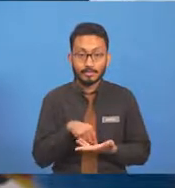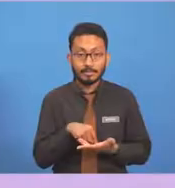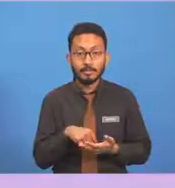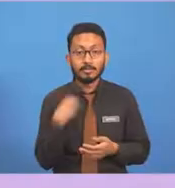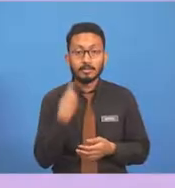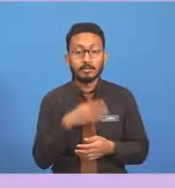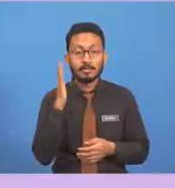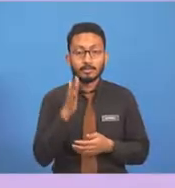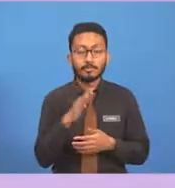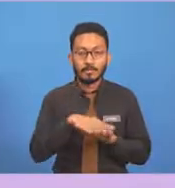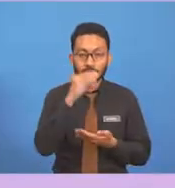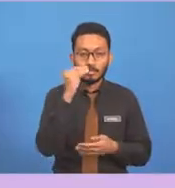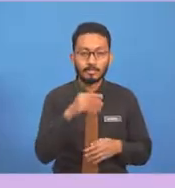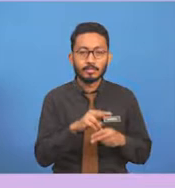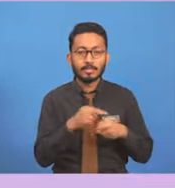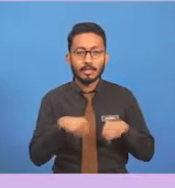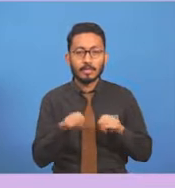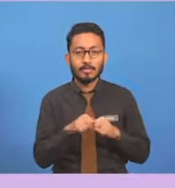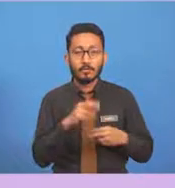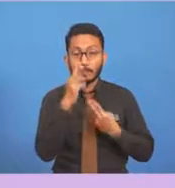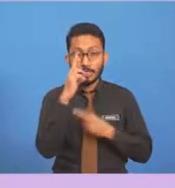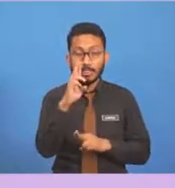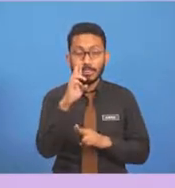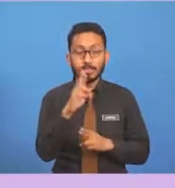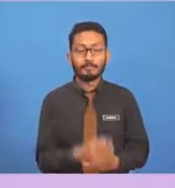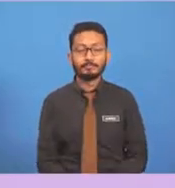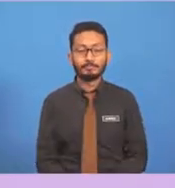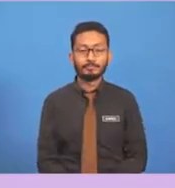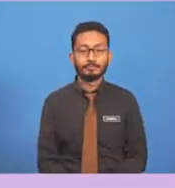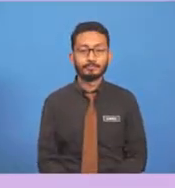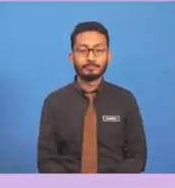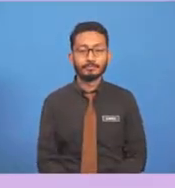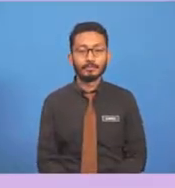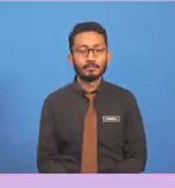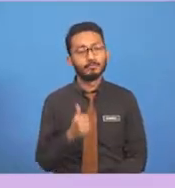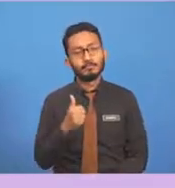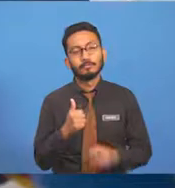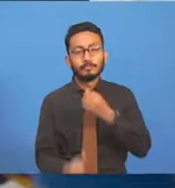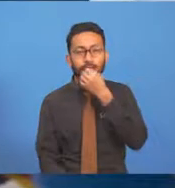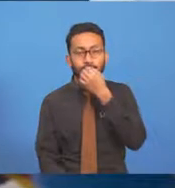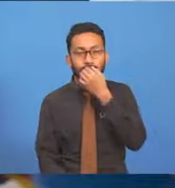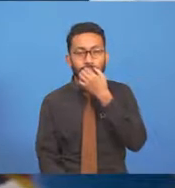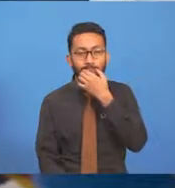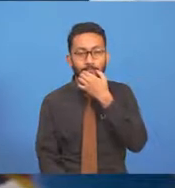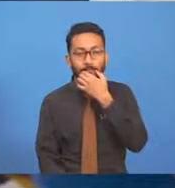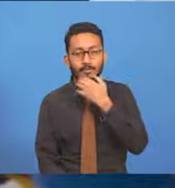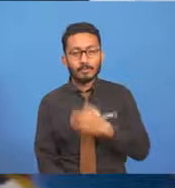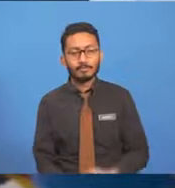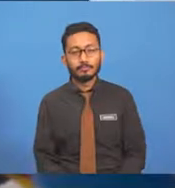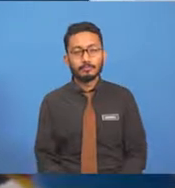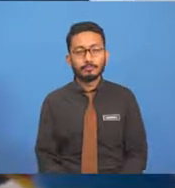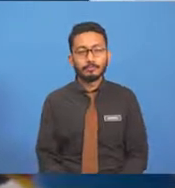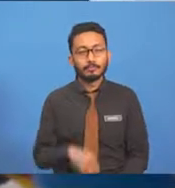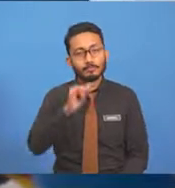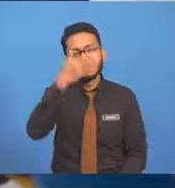belajar nilai hormat. Bagus semua. Oh ya, sebelum terlupa,